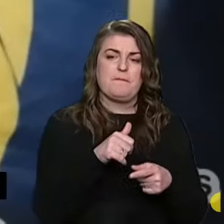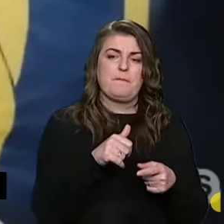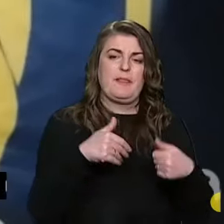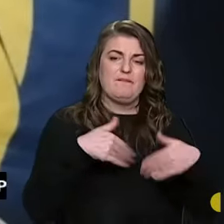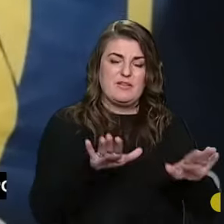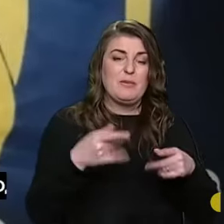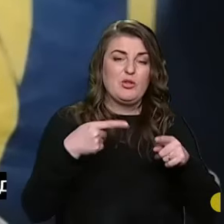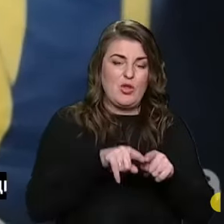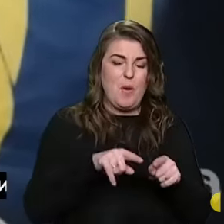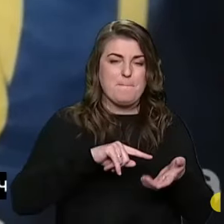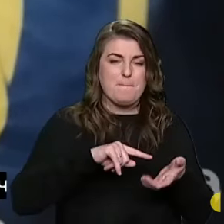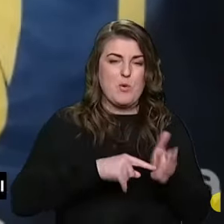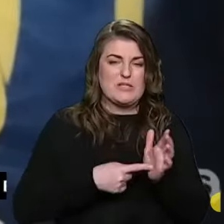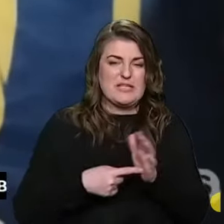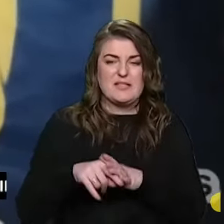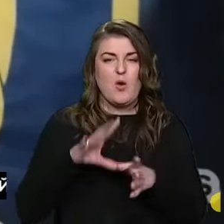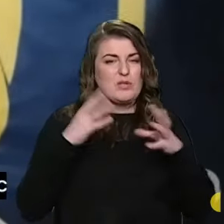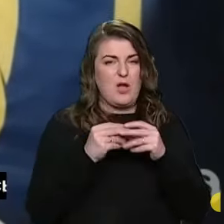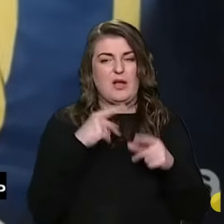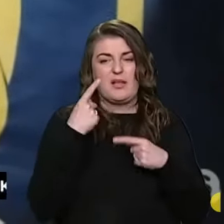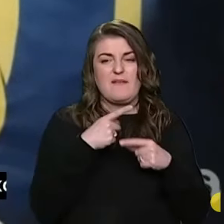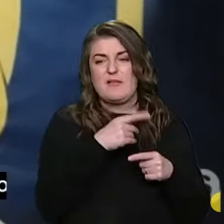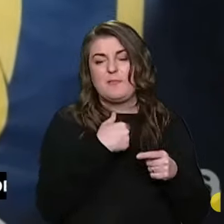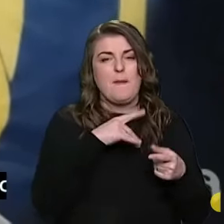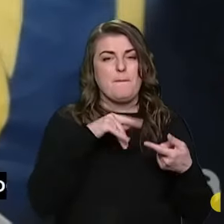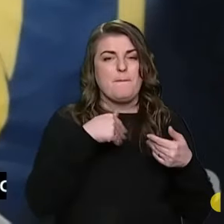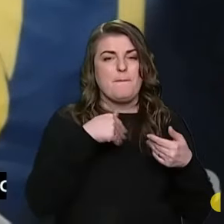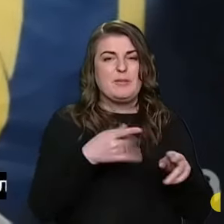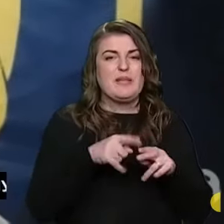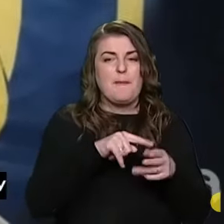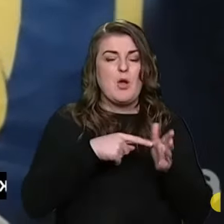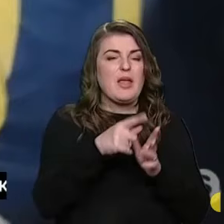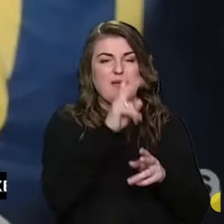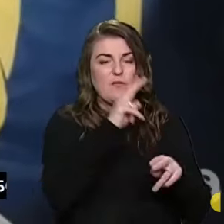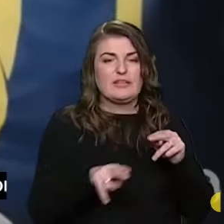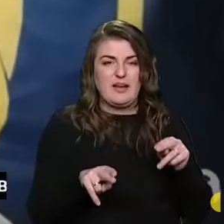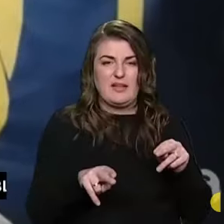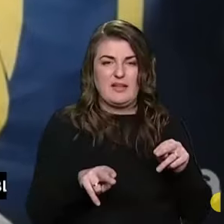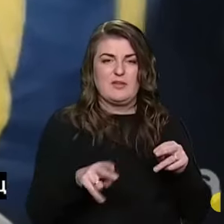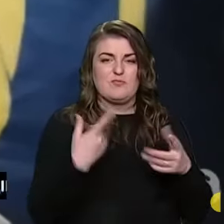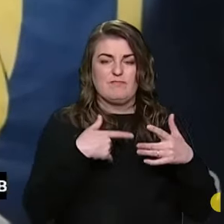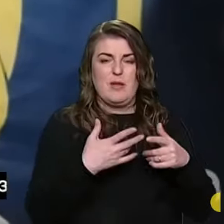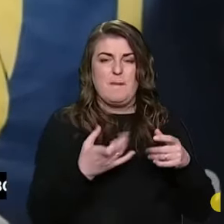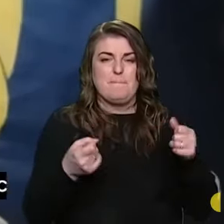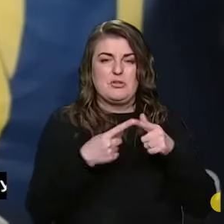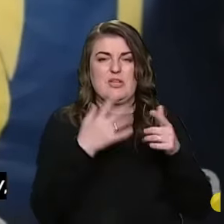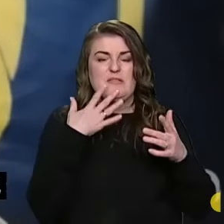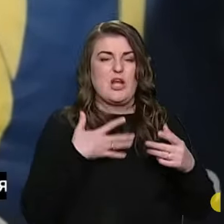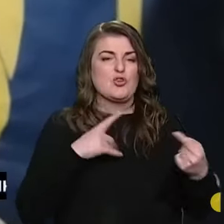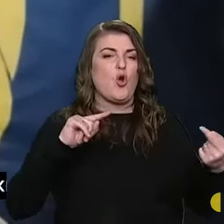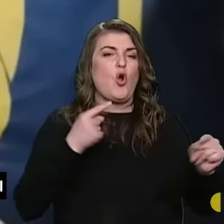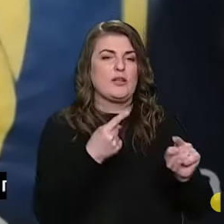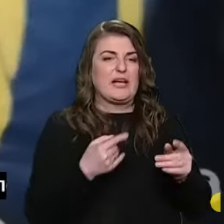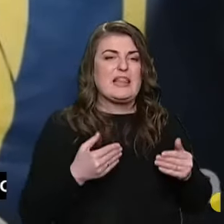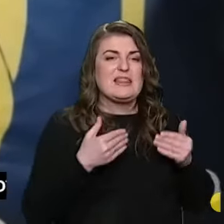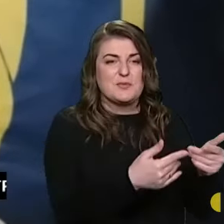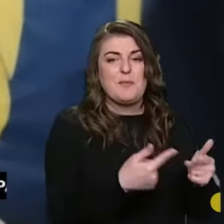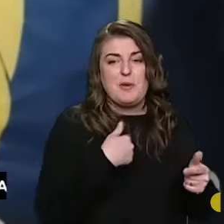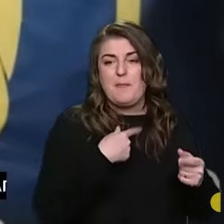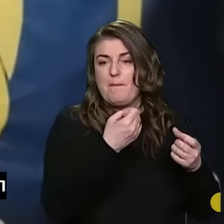позиції, ну, на загал, якщо так узагальнено казати, відбити ті позиції, які вони втратили під час нашого контрнаступу. Вони